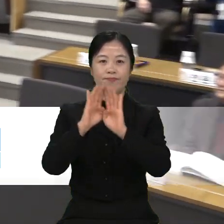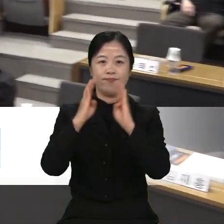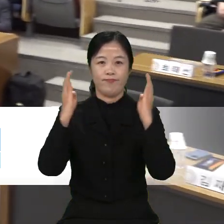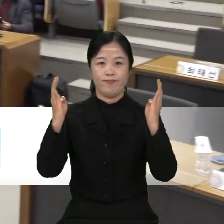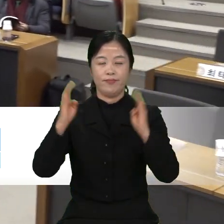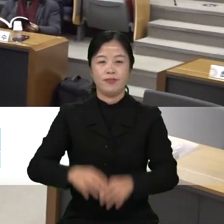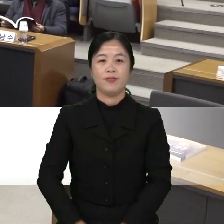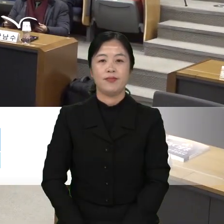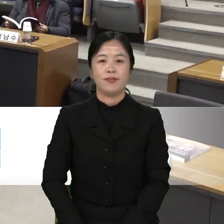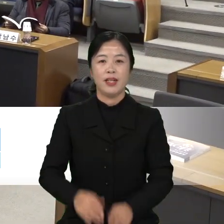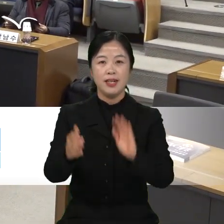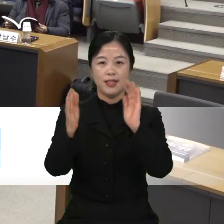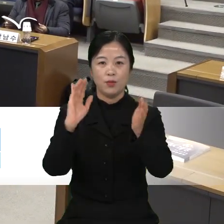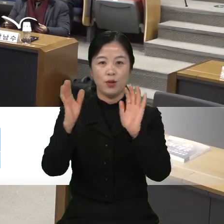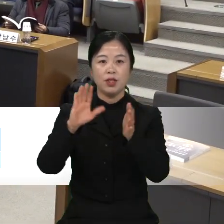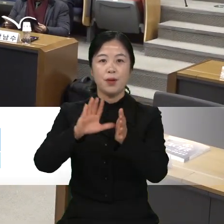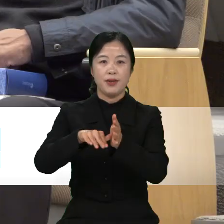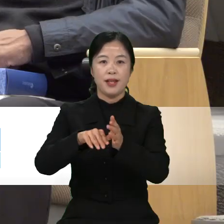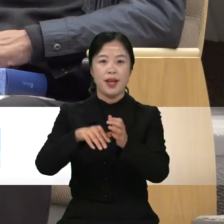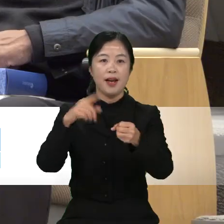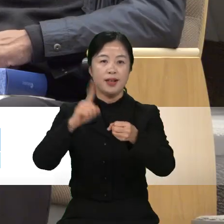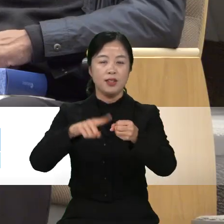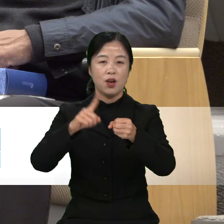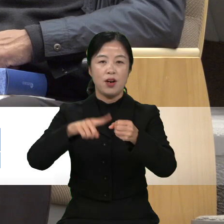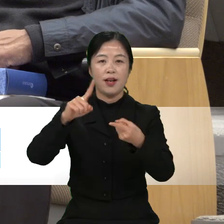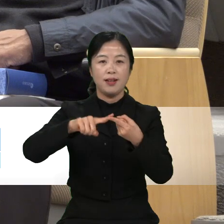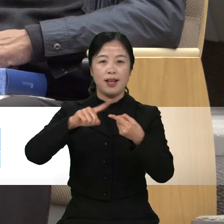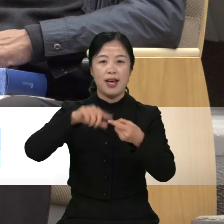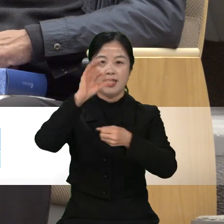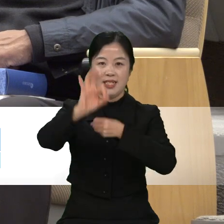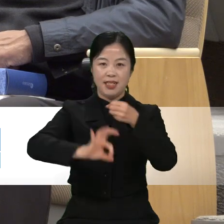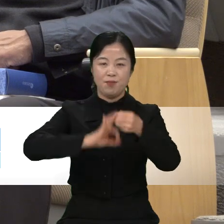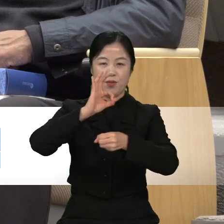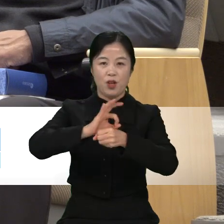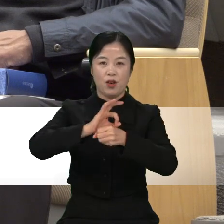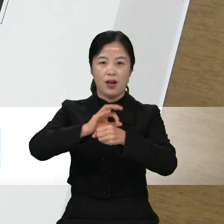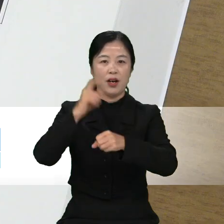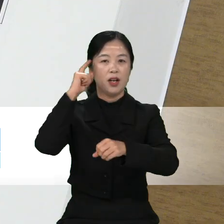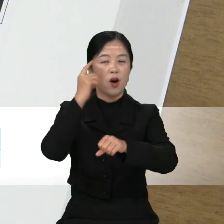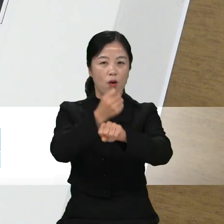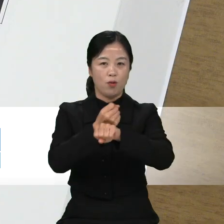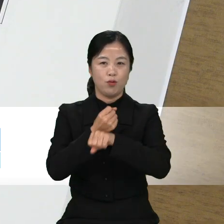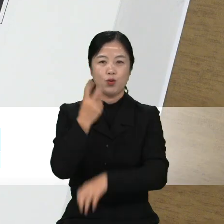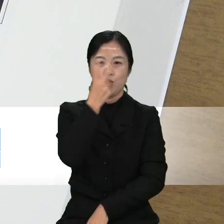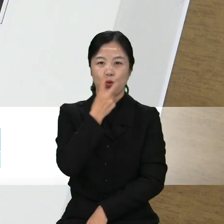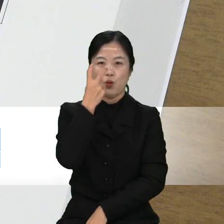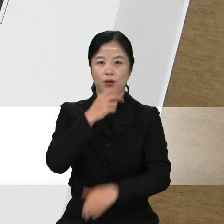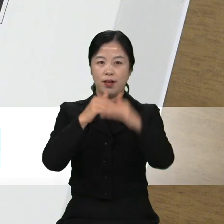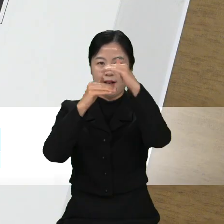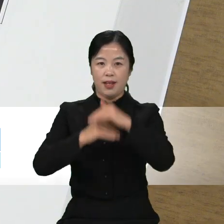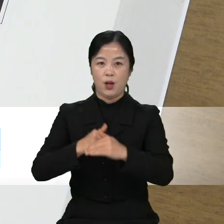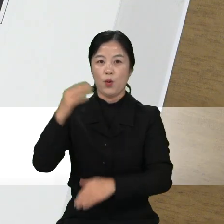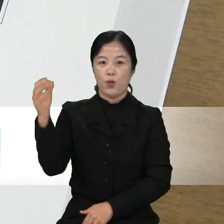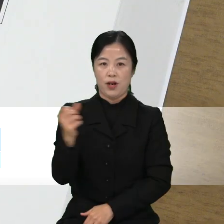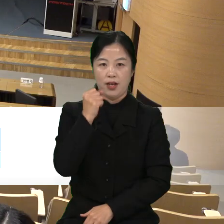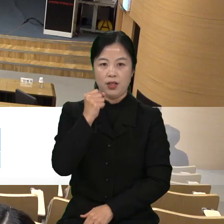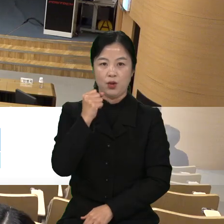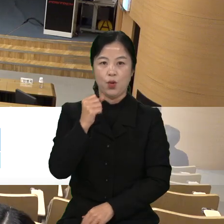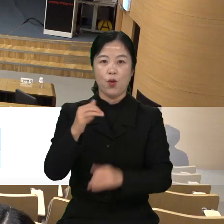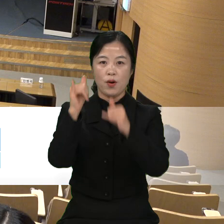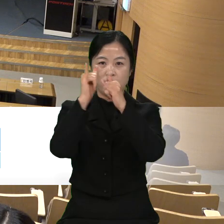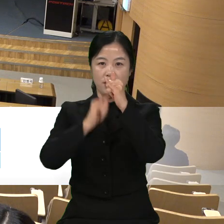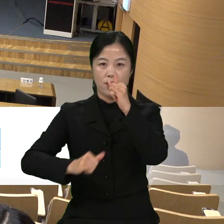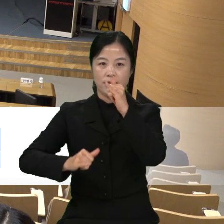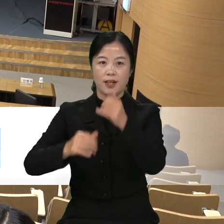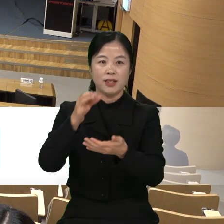개최됐습니다 이번 심포지엄은 포항 법광 사지에 대한 10여년간의 학술조사 성과를 중심으로 신라